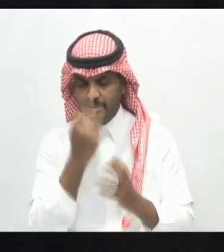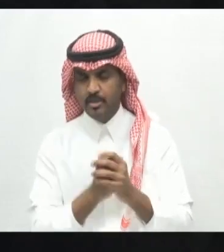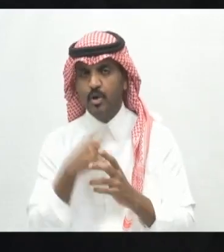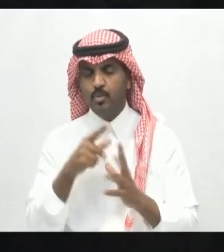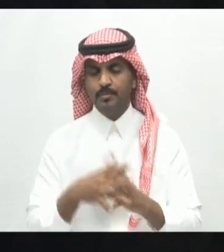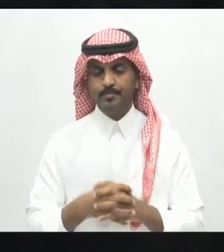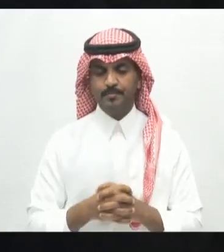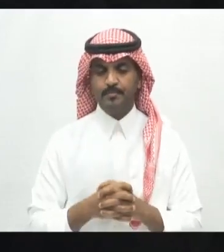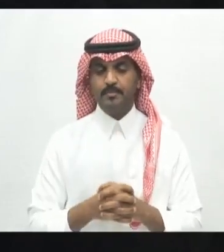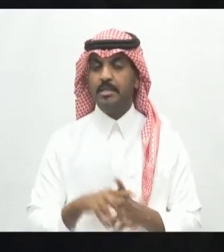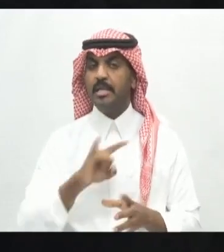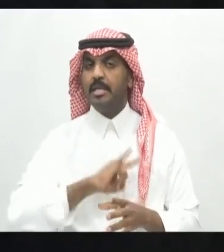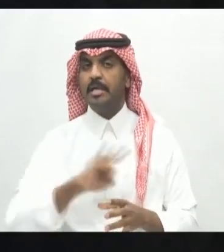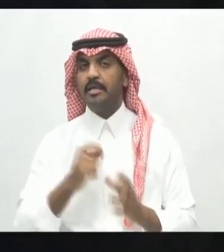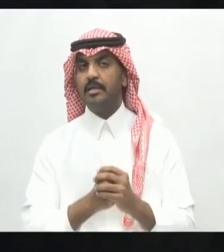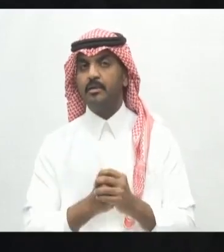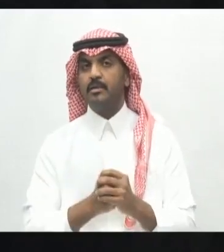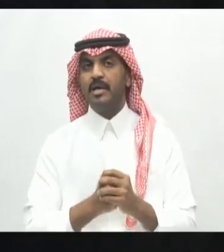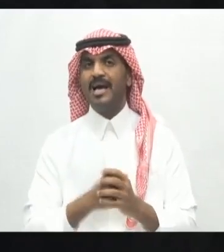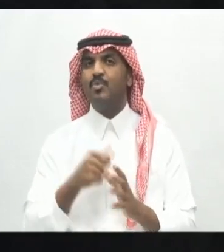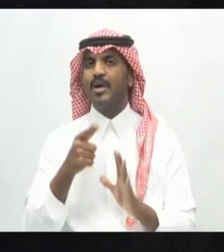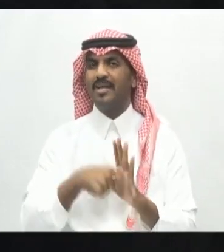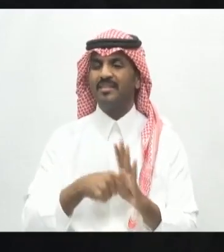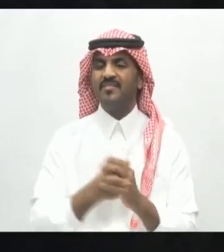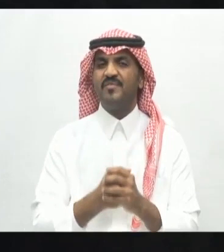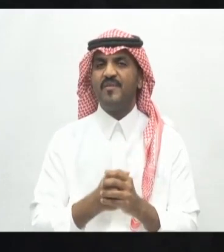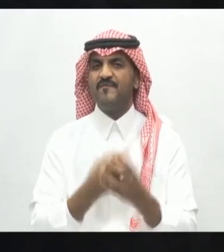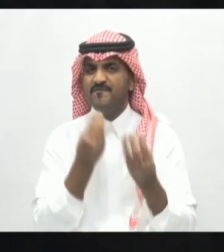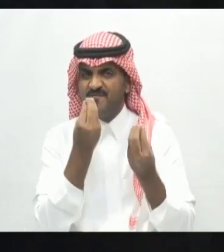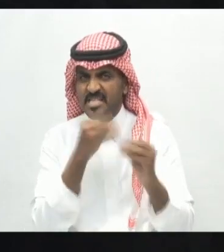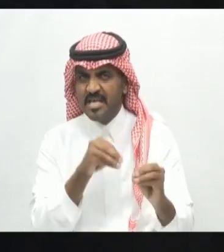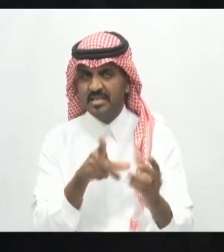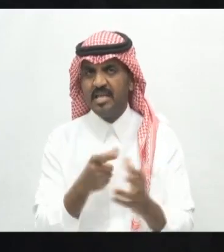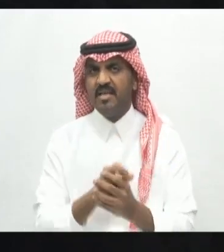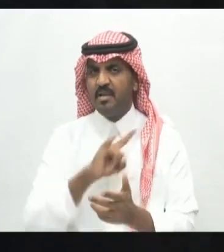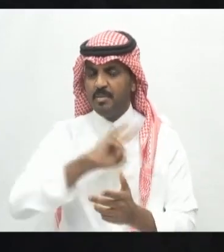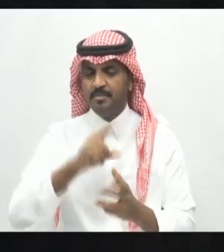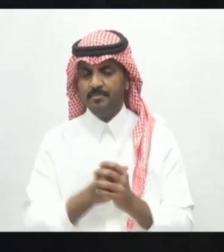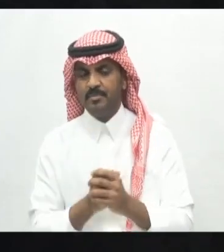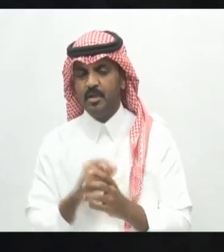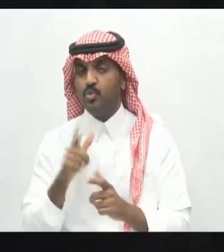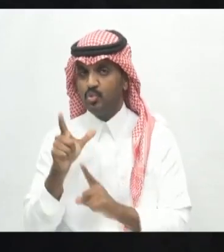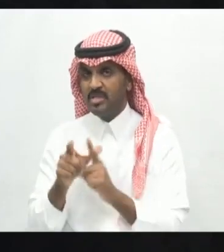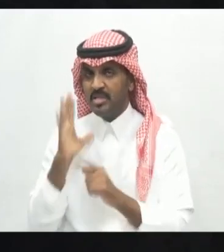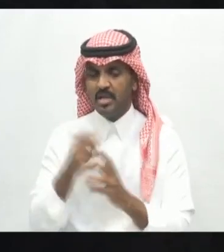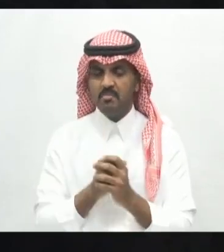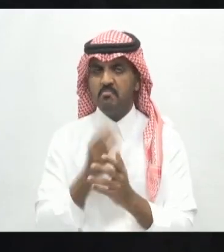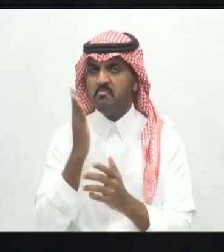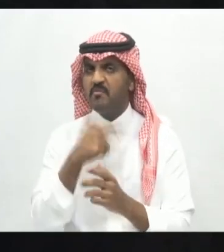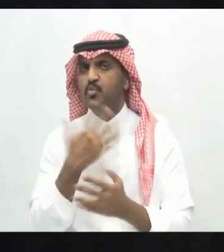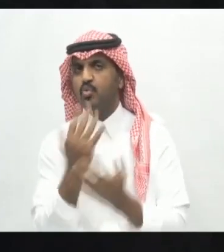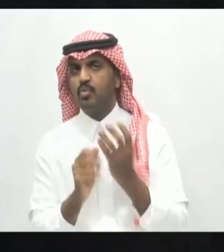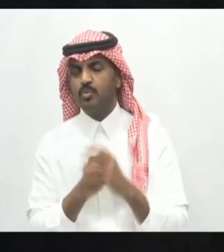نقول ان النهي يقتضي فساد المنهي عن بمعنى لو ان شخصا صلى بغير وضوء